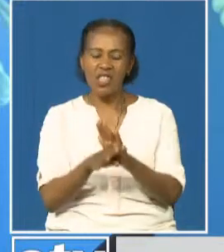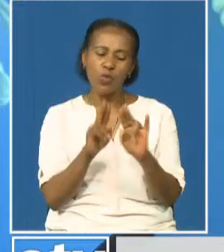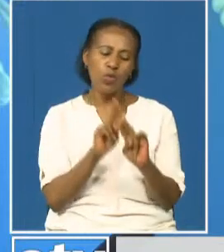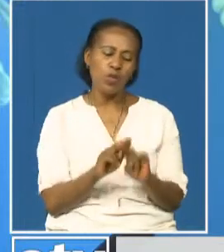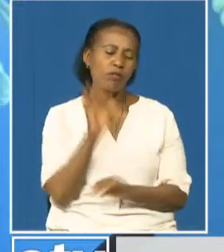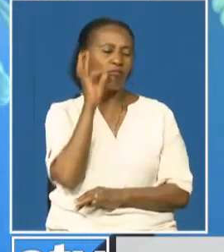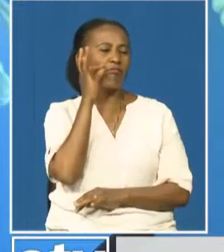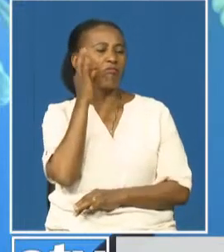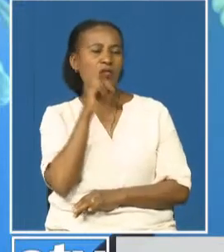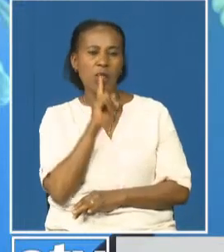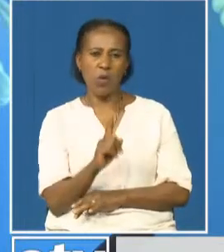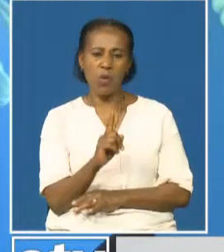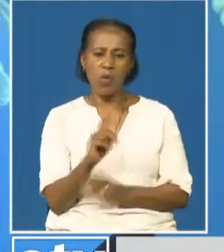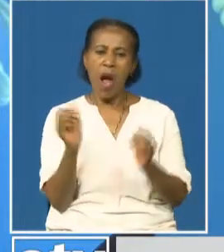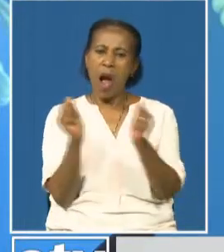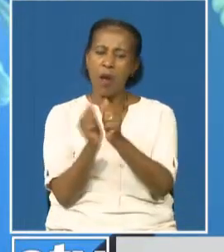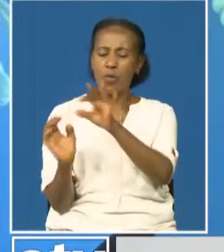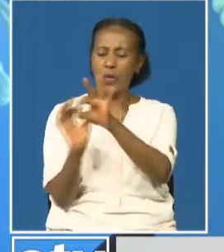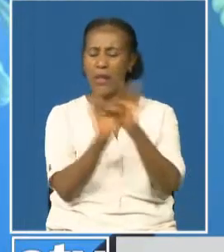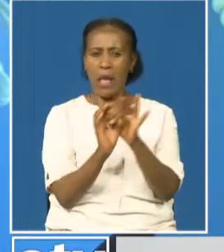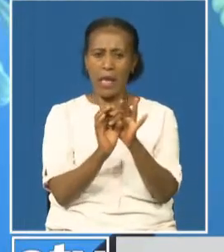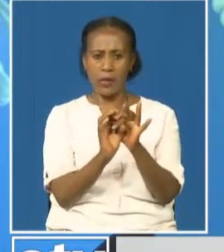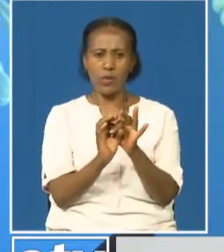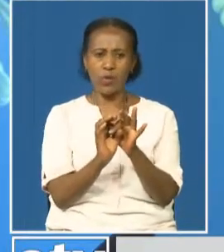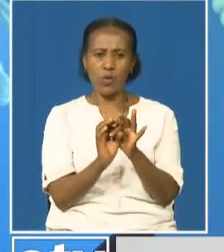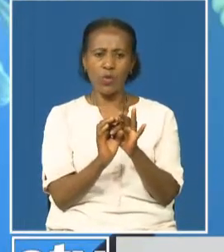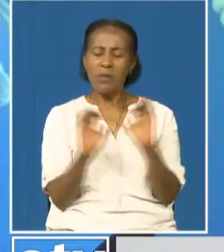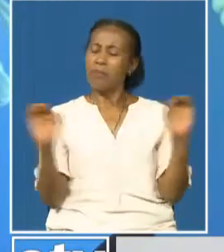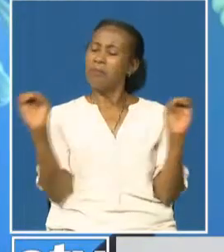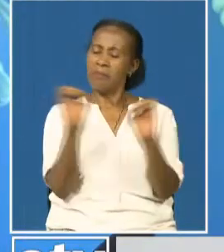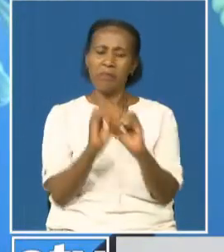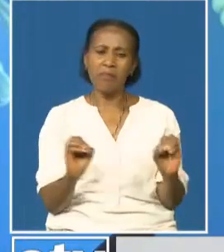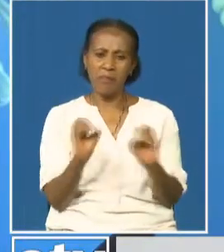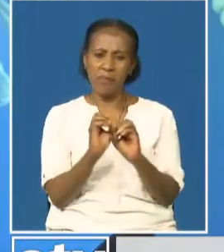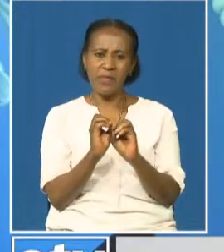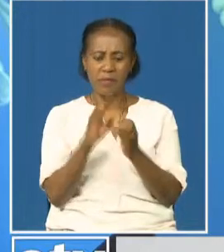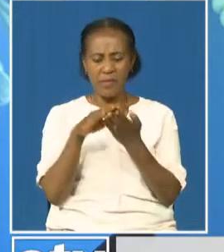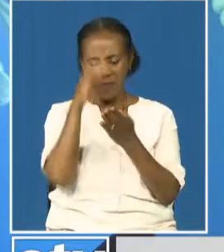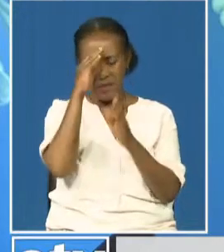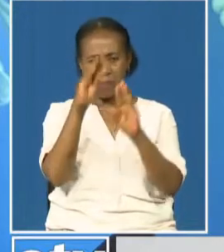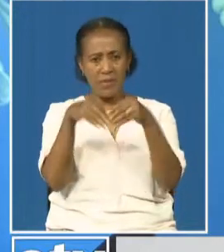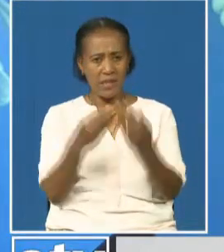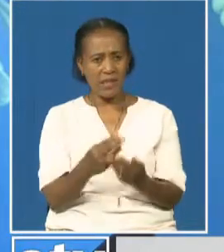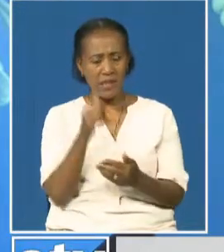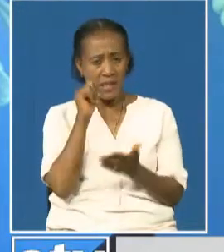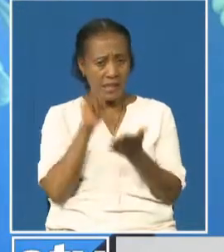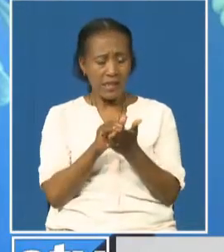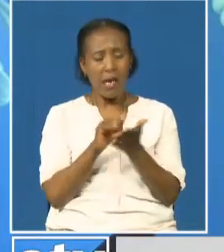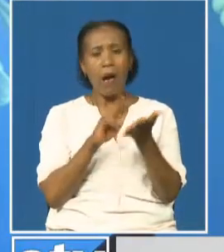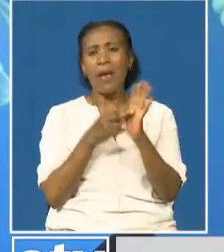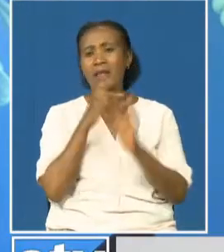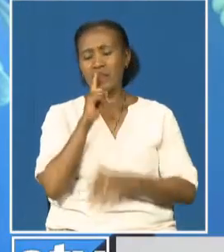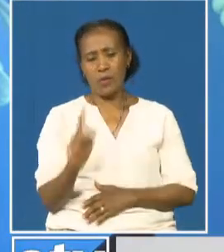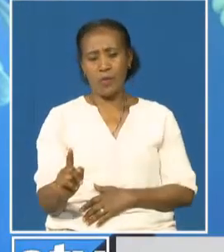ጫት ነው የሚቅሙት። በቃ አብሮ ተያይዞ ጭራሽ ምንም ትምህርት ራሱ የሚሰጥ አይመስልም ስታይ ወጣቱን በሙሉ ማለት